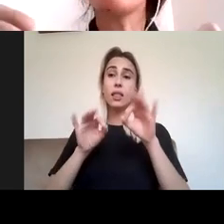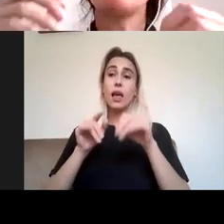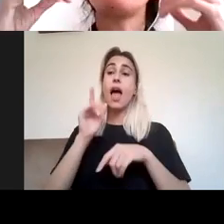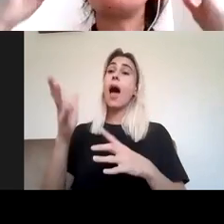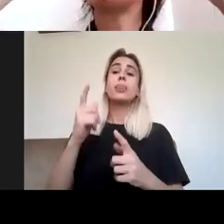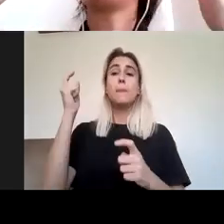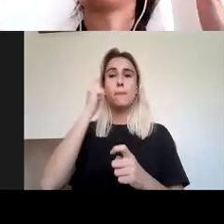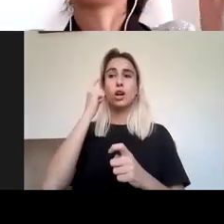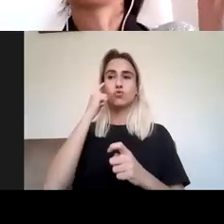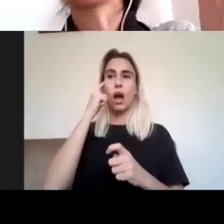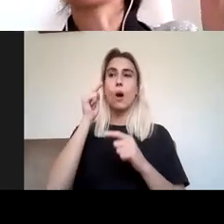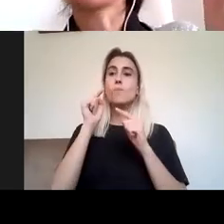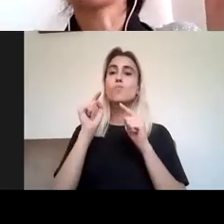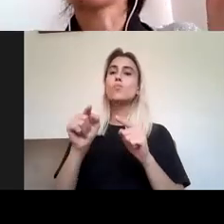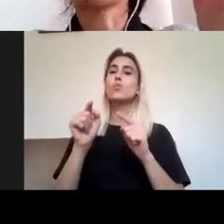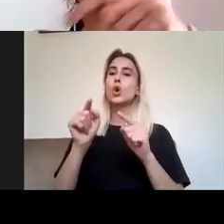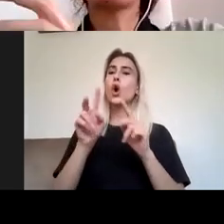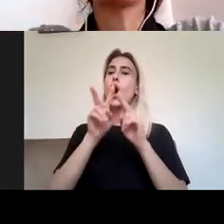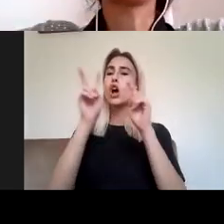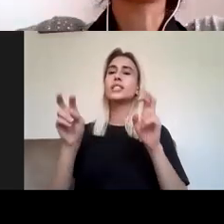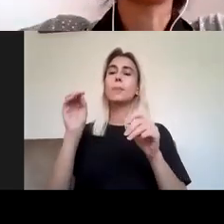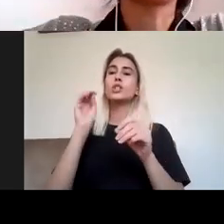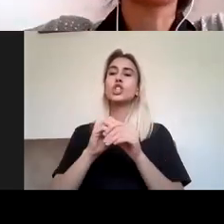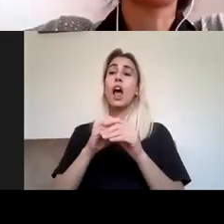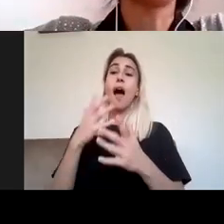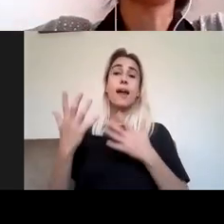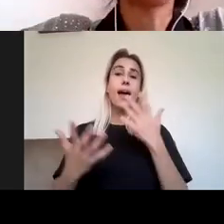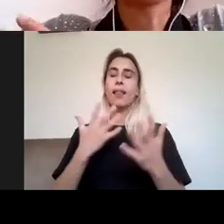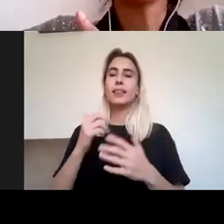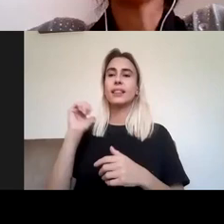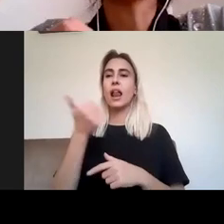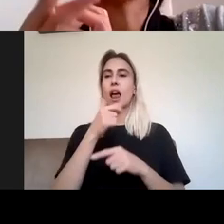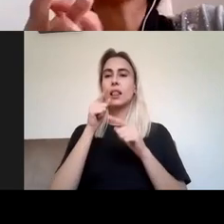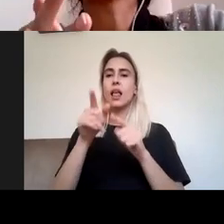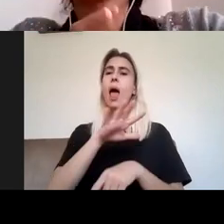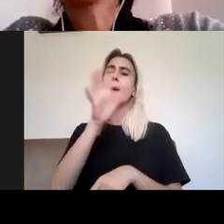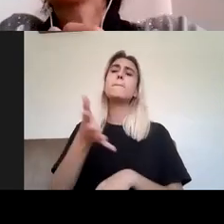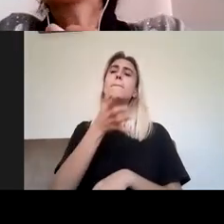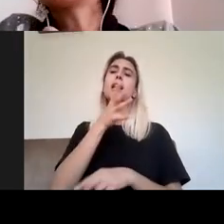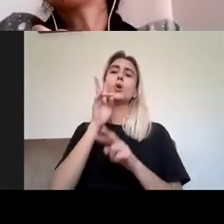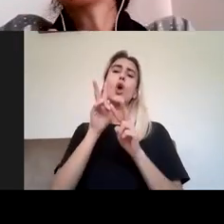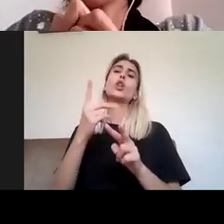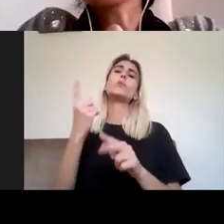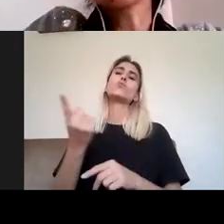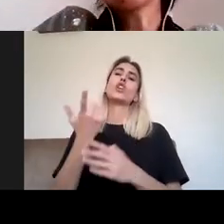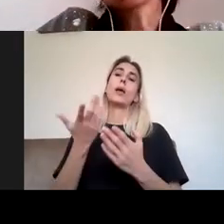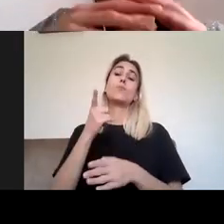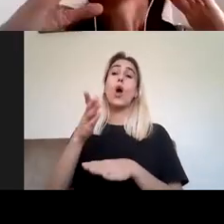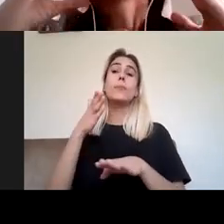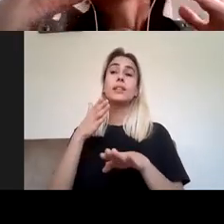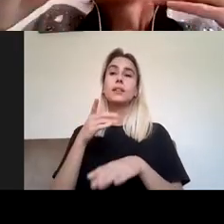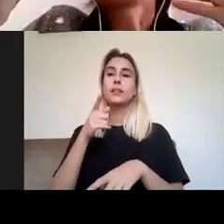başta bu konsept çerçevesinde hareket edilmesi gerektiği zaten hepimizin bildiği ve gördüğü bir şey. Şöyle bir gerçekliğimiz